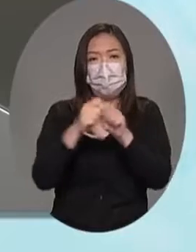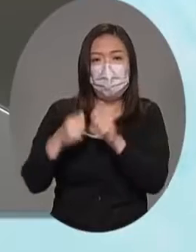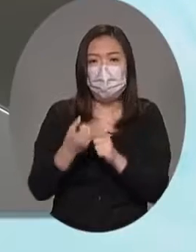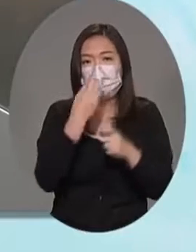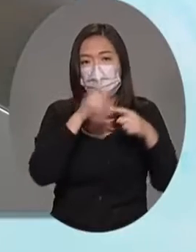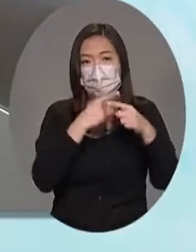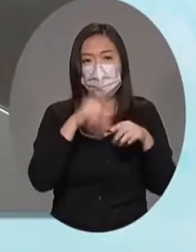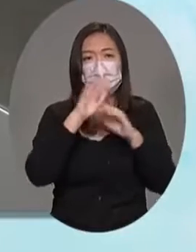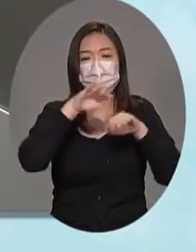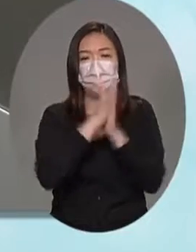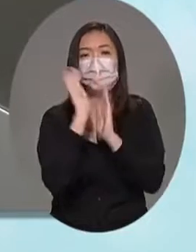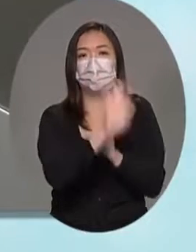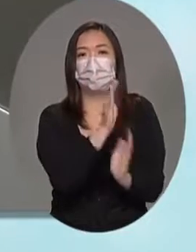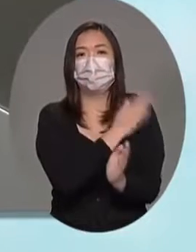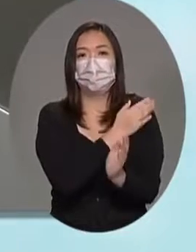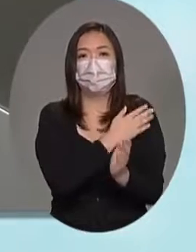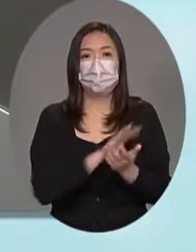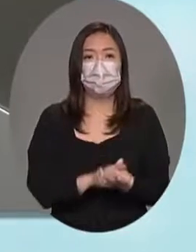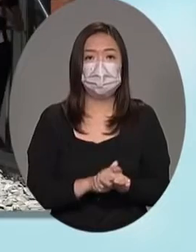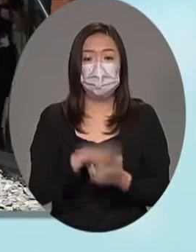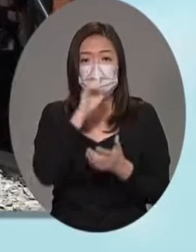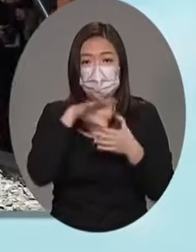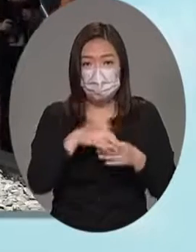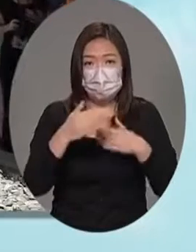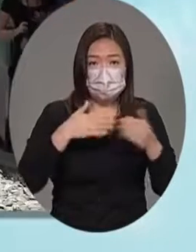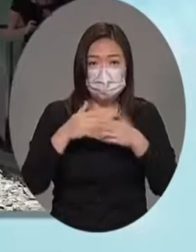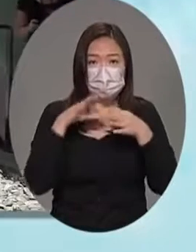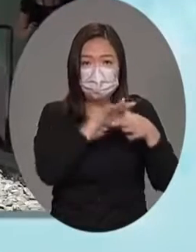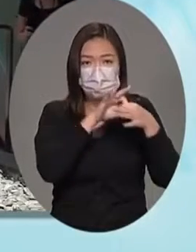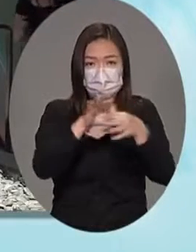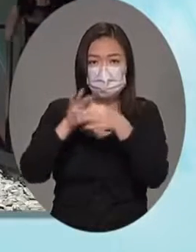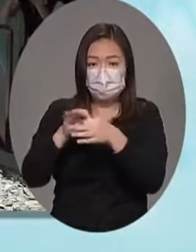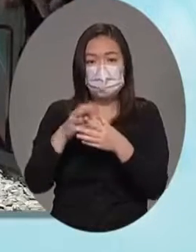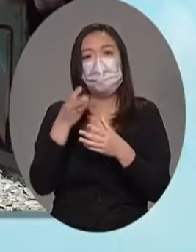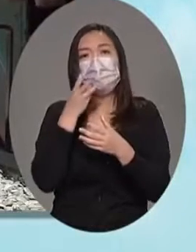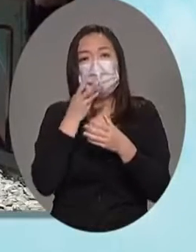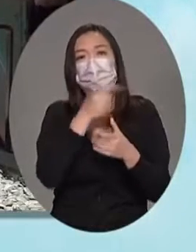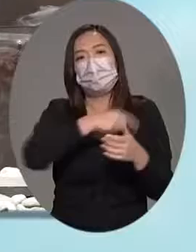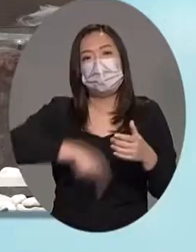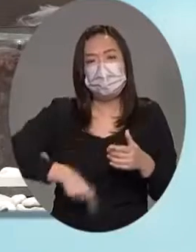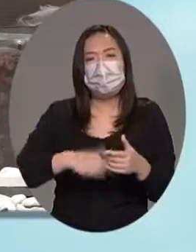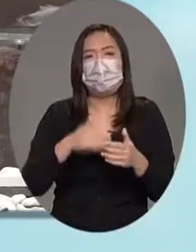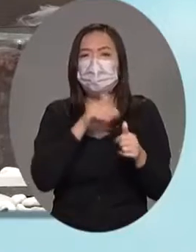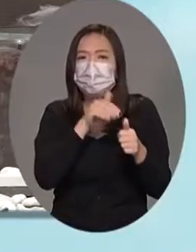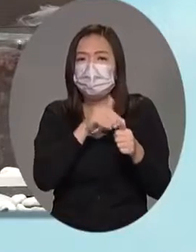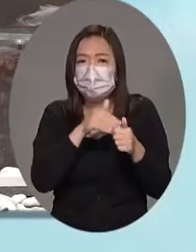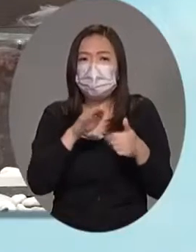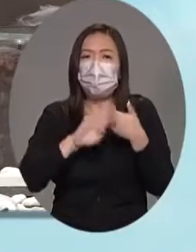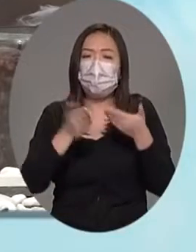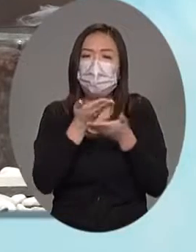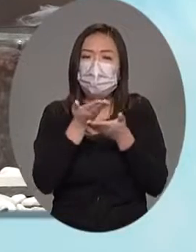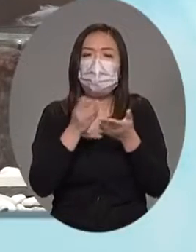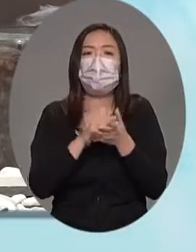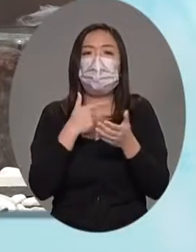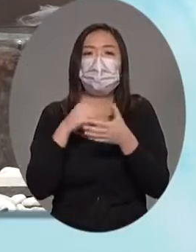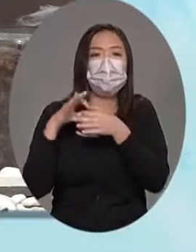港大要負上責任。他又說已經就事件聯絡多個丹麥國會議員，促請丹麥外相介入，